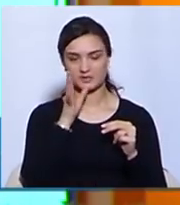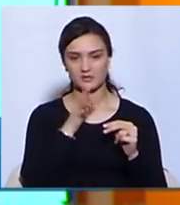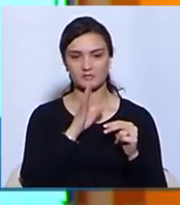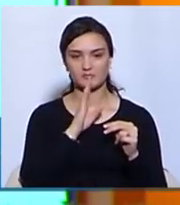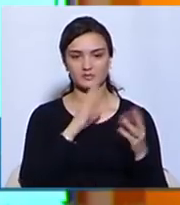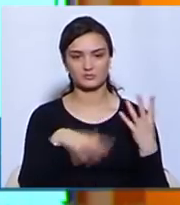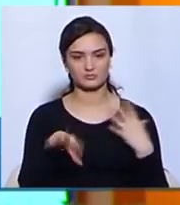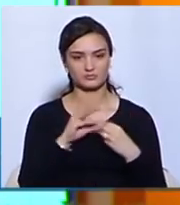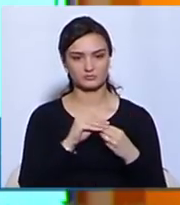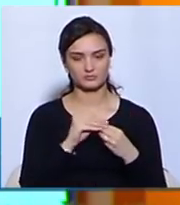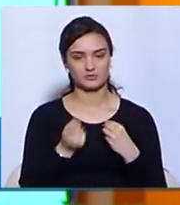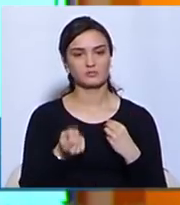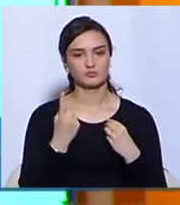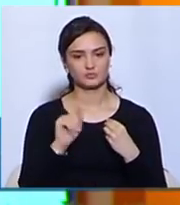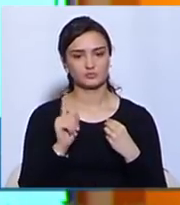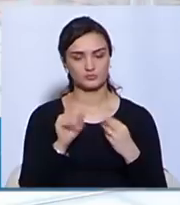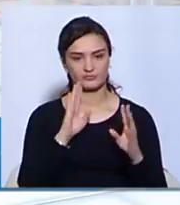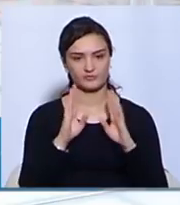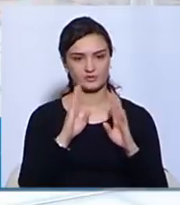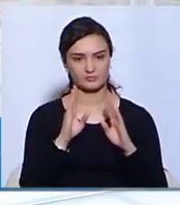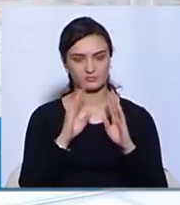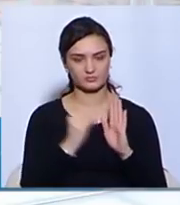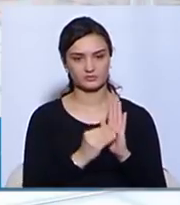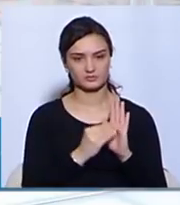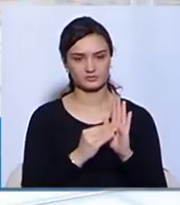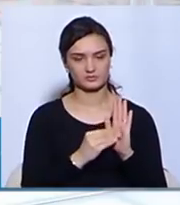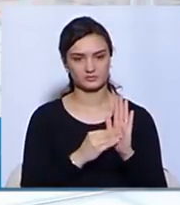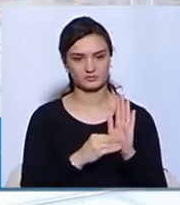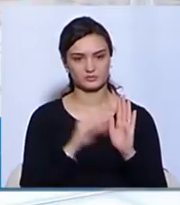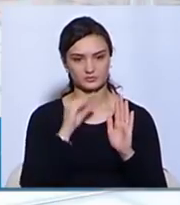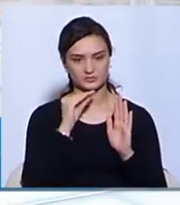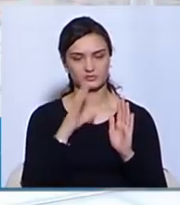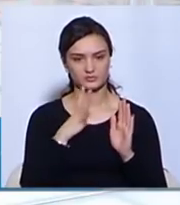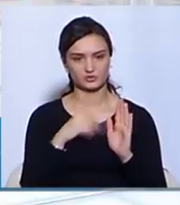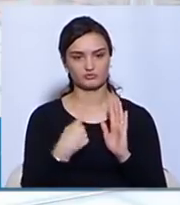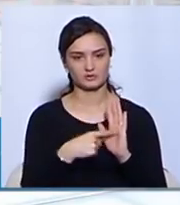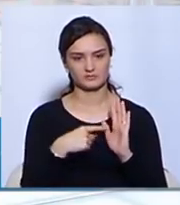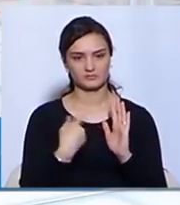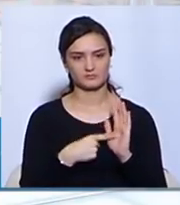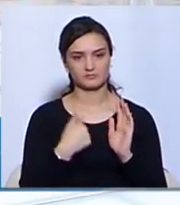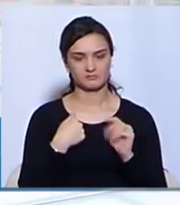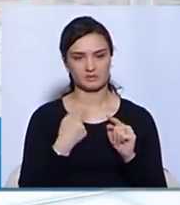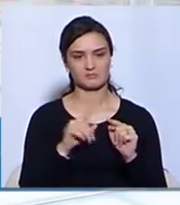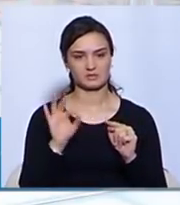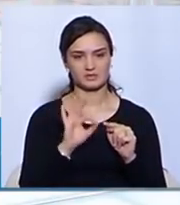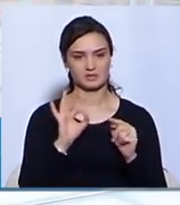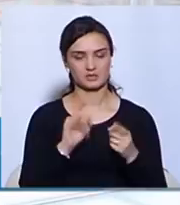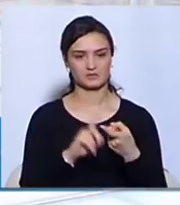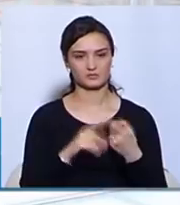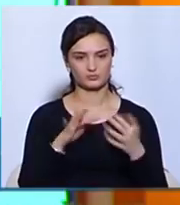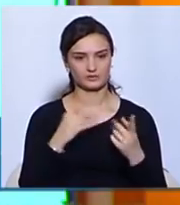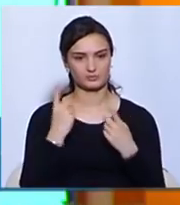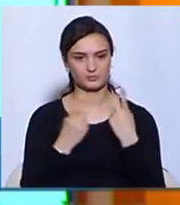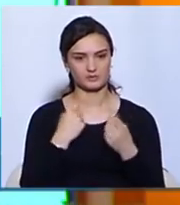ქალბატონთა გარკვეული ნაწილი აღმოჩნდა, რომ Facebook-ზე როდესაც შემოდის ხოლმე შეკითხები, მე ამასთან დაკავშირებით უკვე